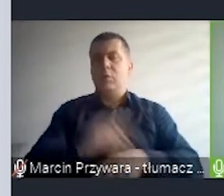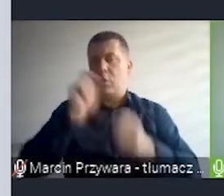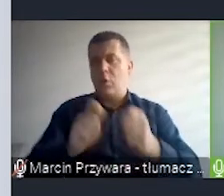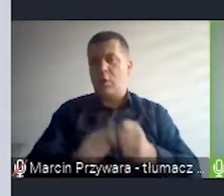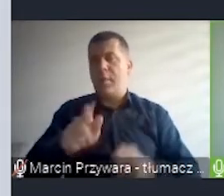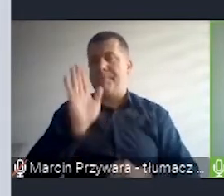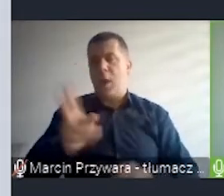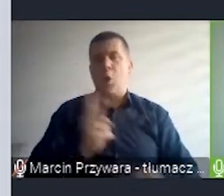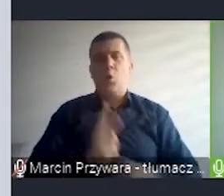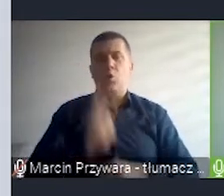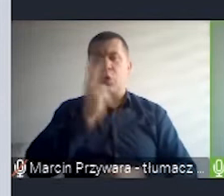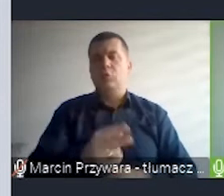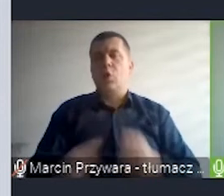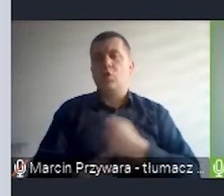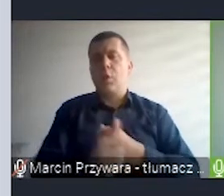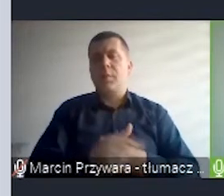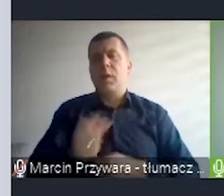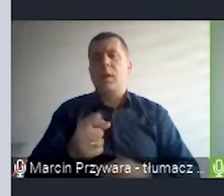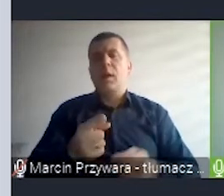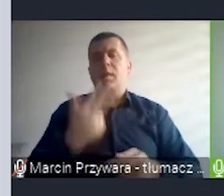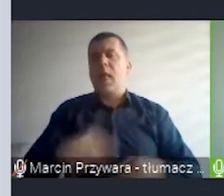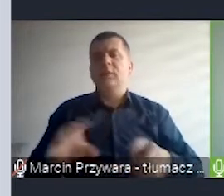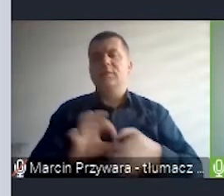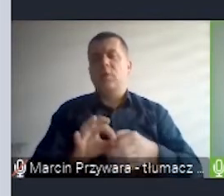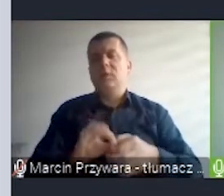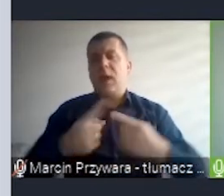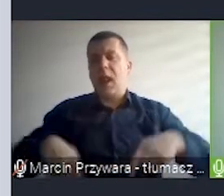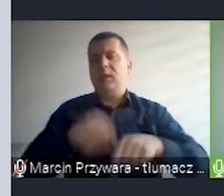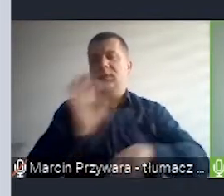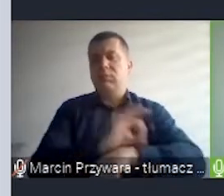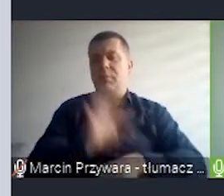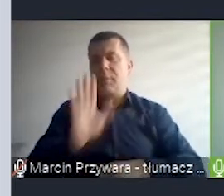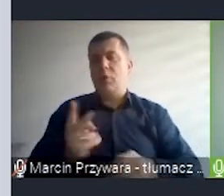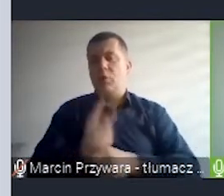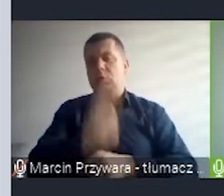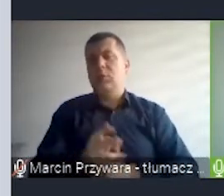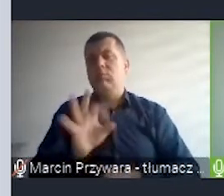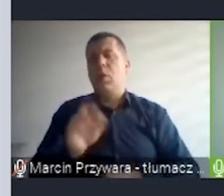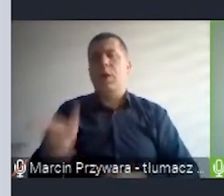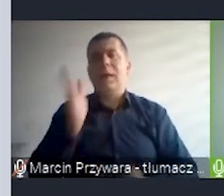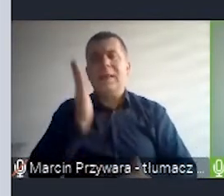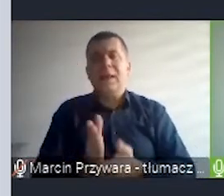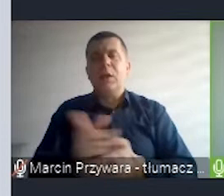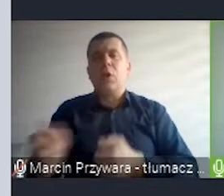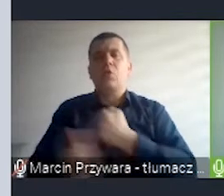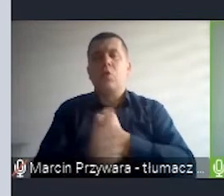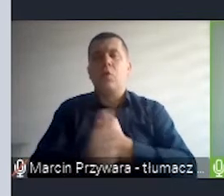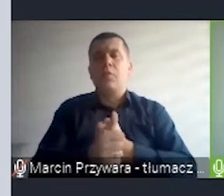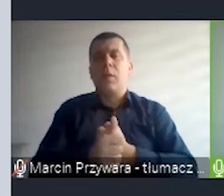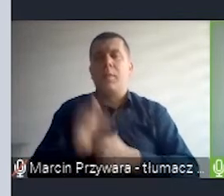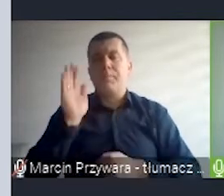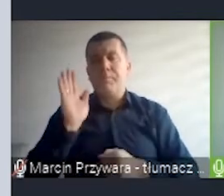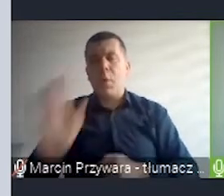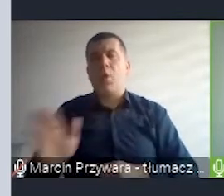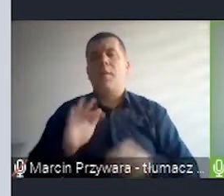macie udostępnić dokumenty również niezwiązane z realizacją projektu, bo są to tylko takie dokumenty, które mogą